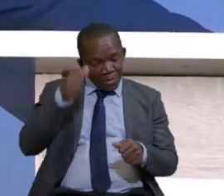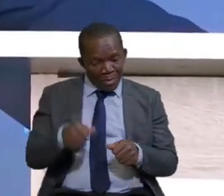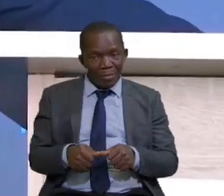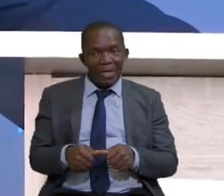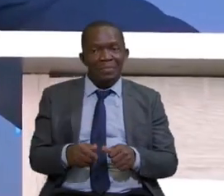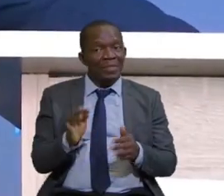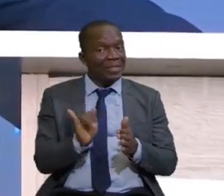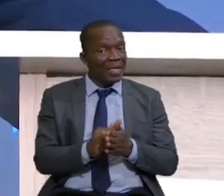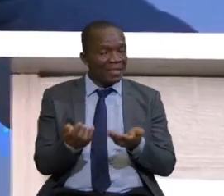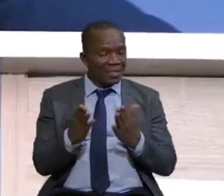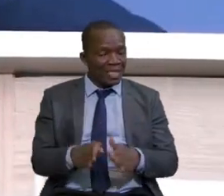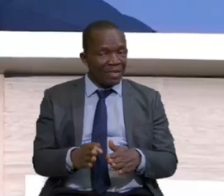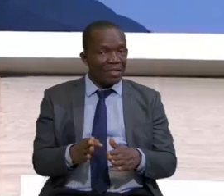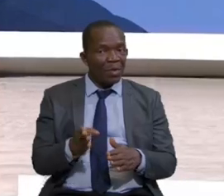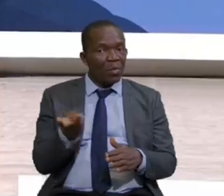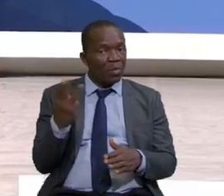même pas là.